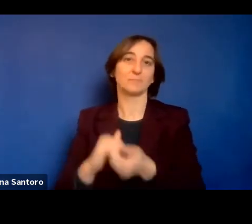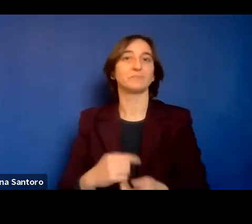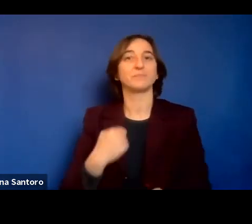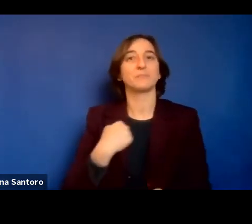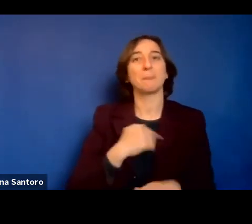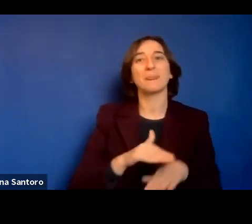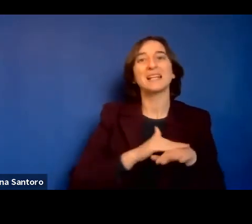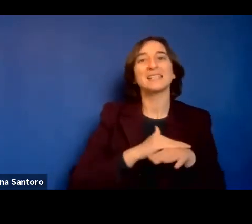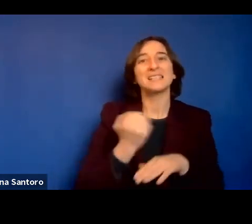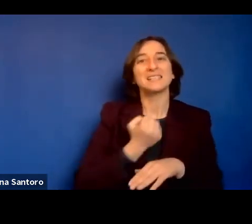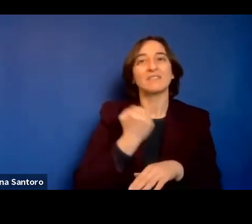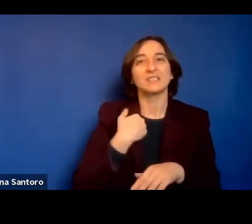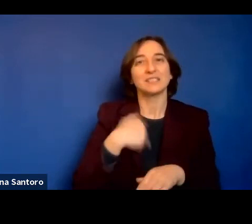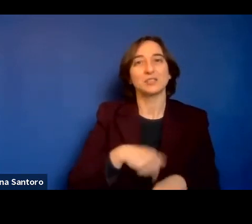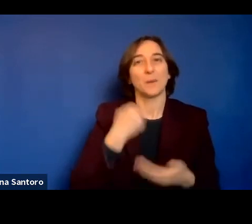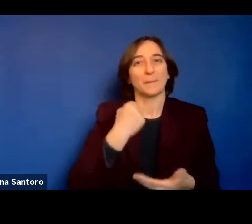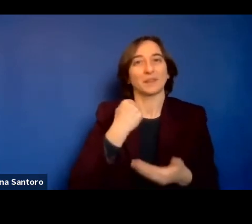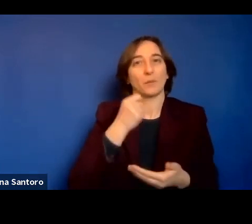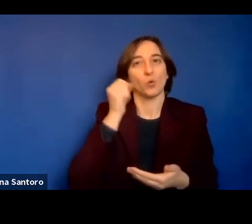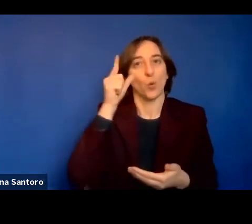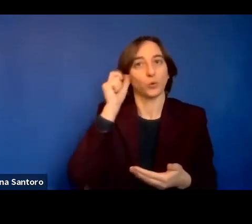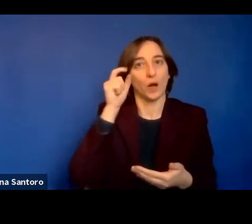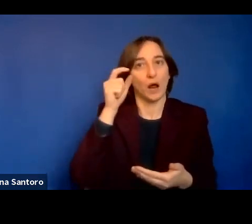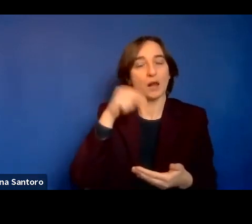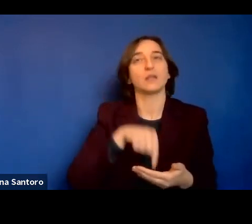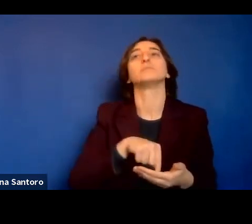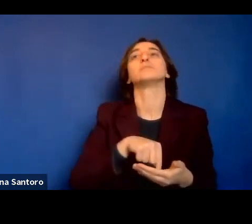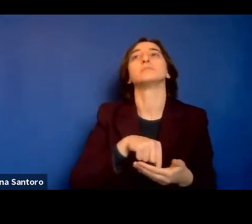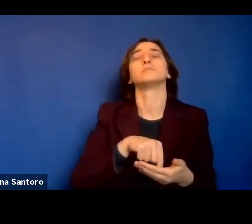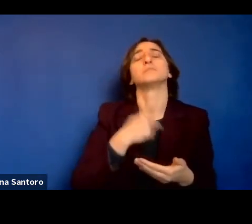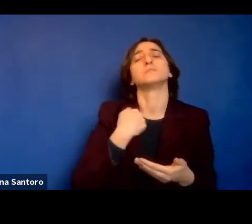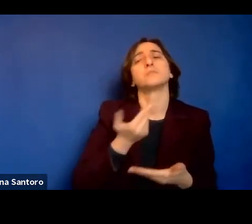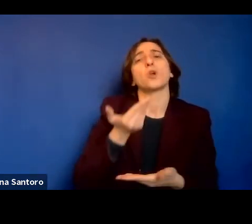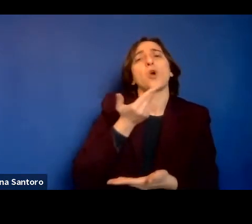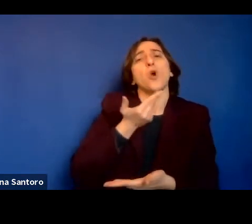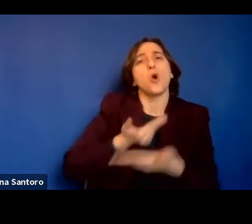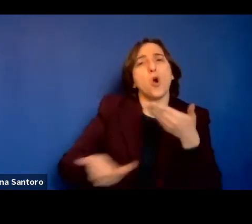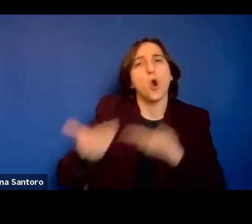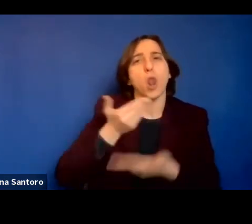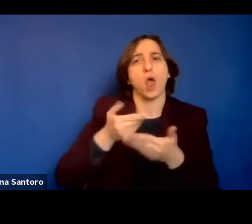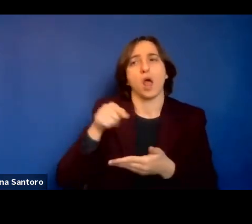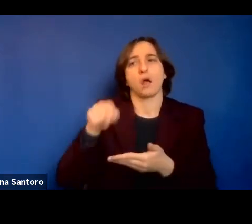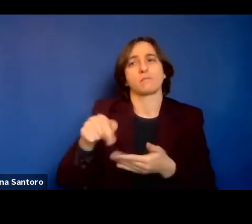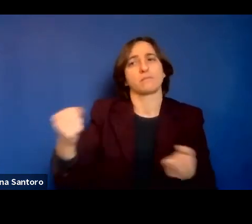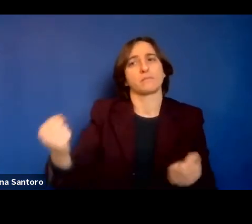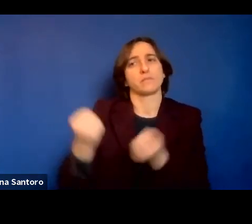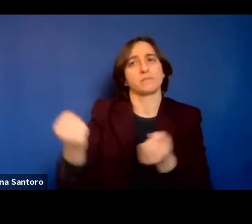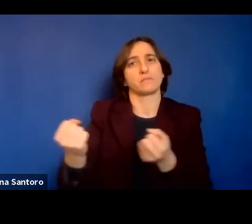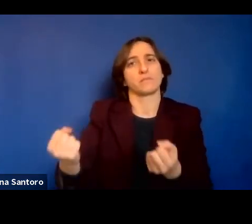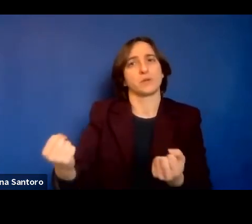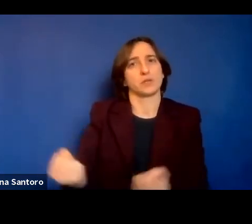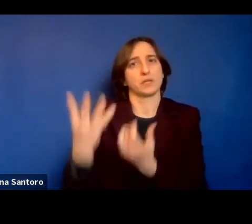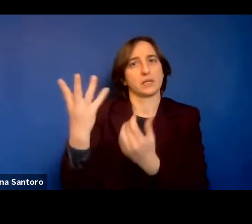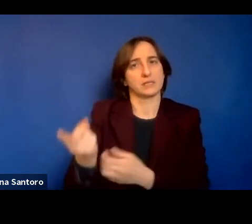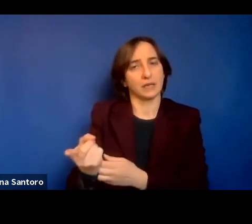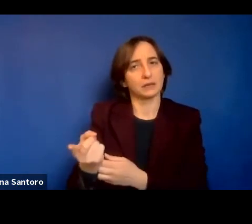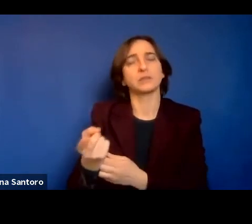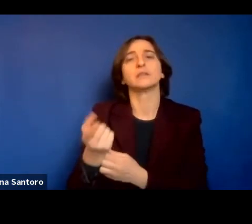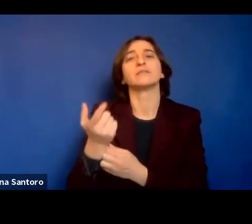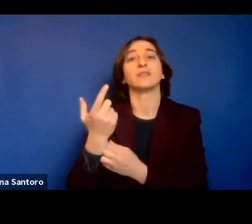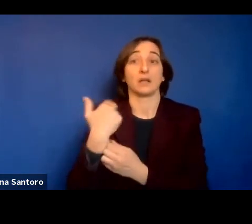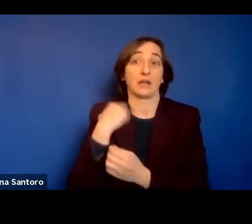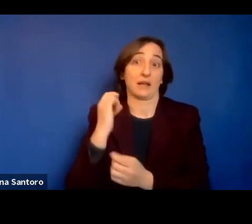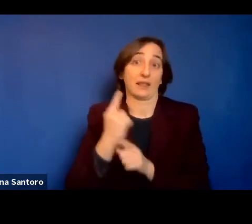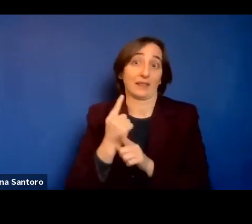Patrimonio Culturale, collabora all'iniziativa e ancora devo ringraziare il coordinamento FIADDA e tutte